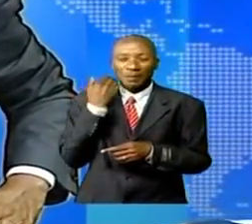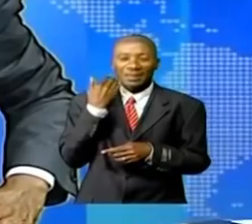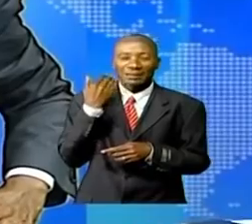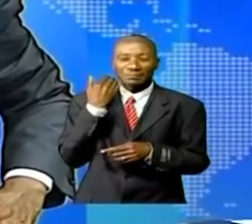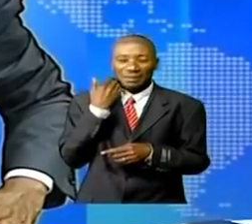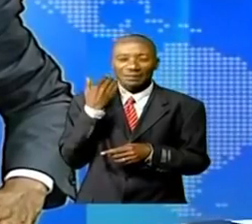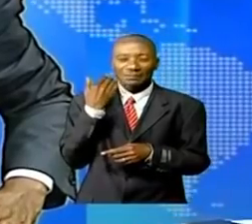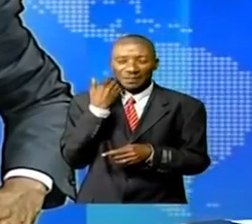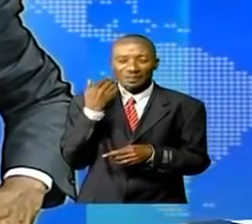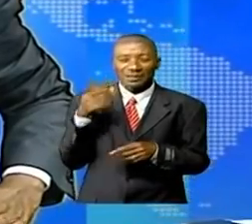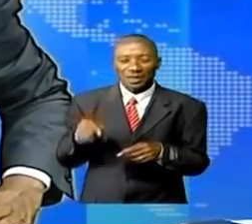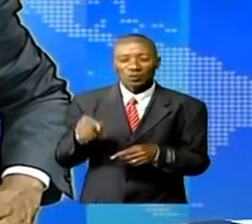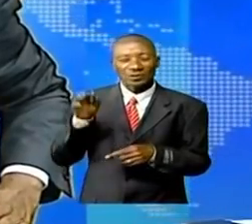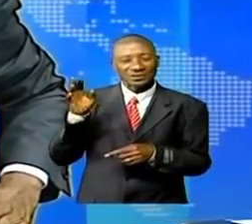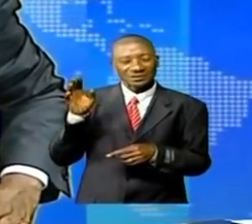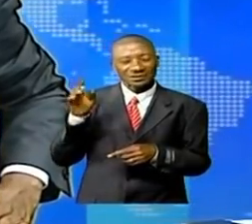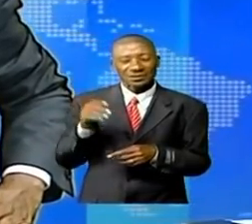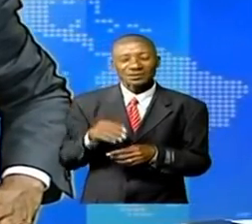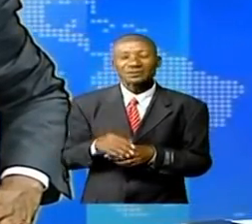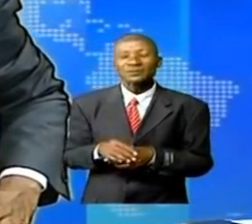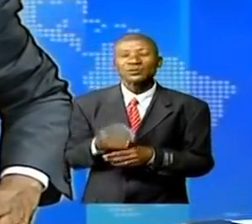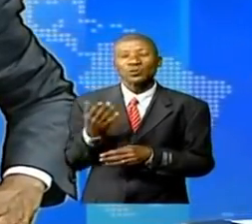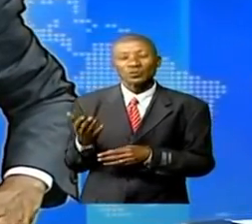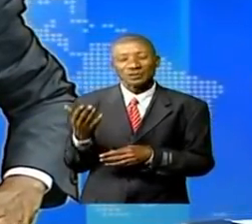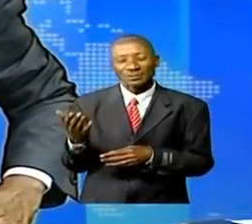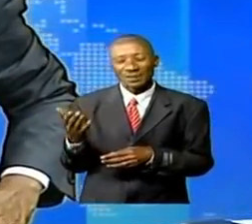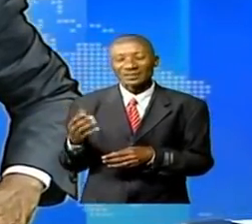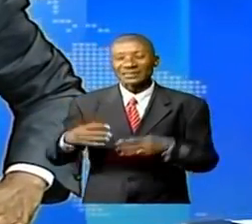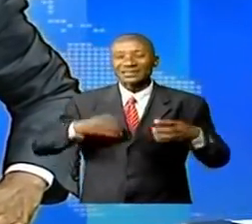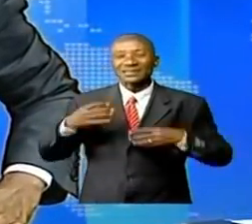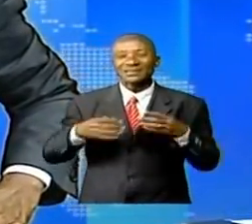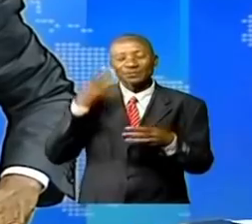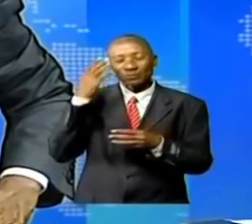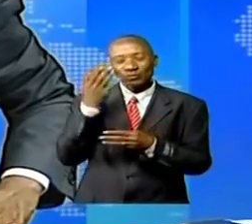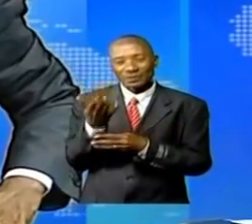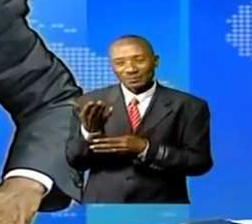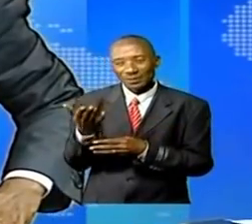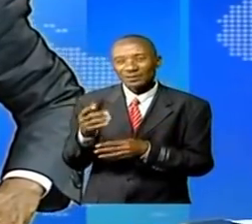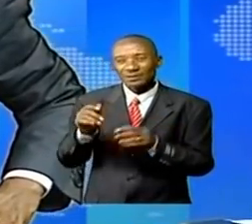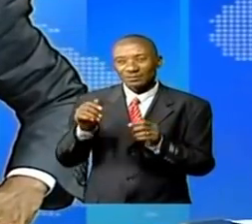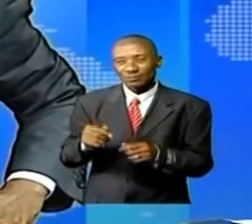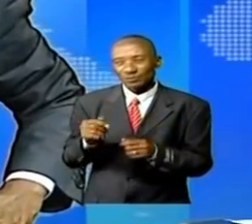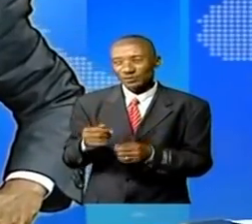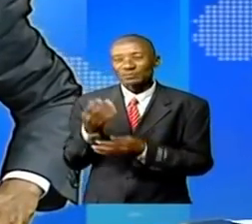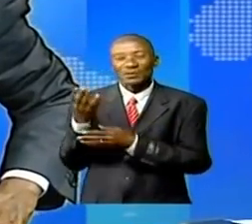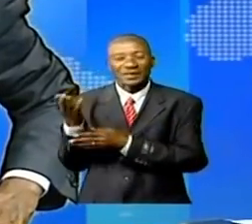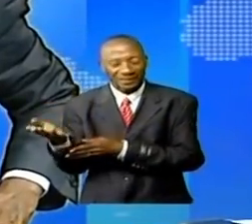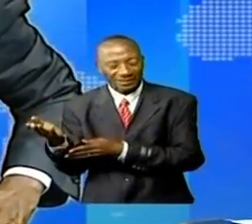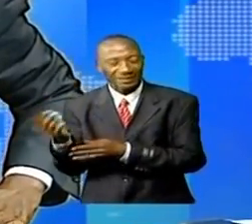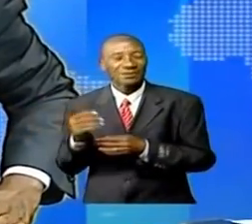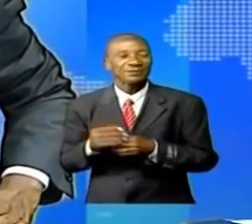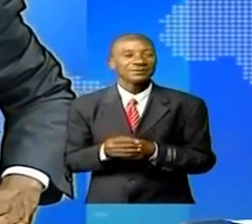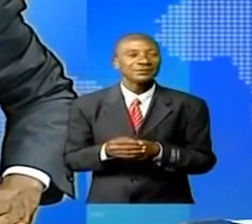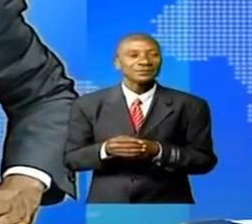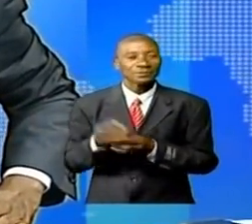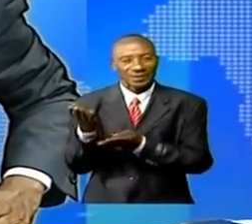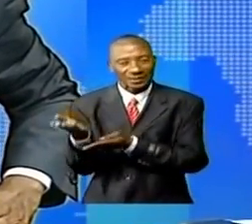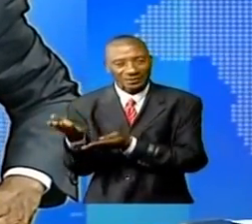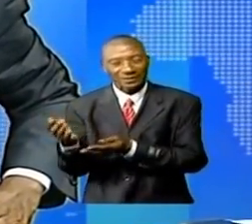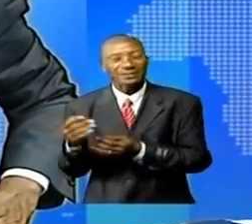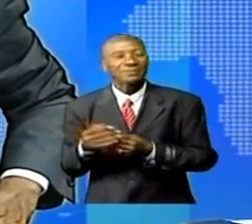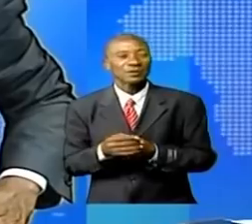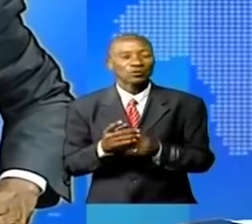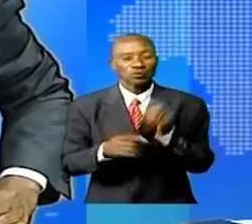La ministre de la Culture, Catherine Katongo-Foura, lui a rendu une visite de réconfort afin de protéger ses 10